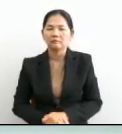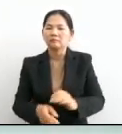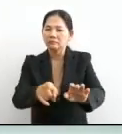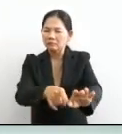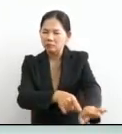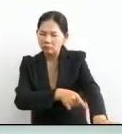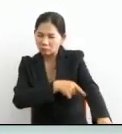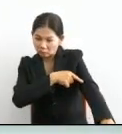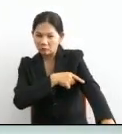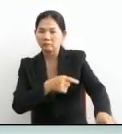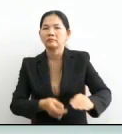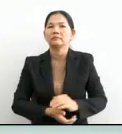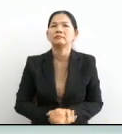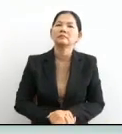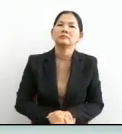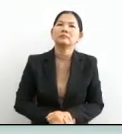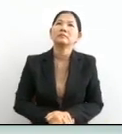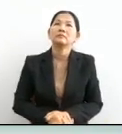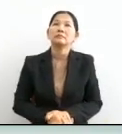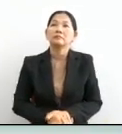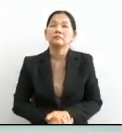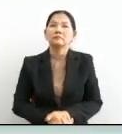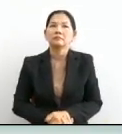ơi ban dù